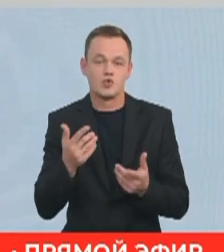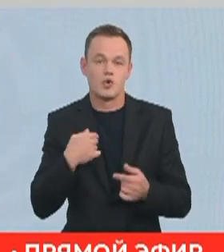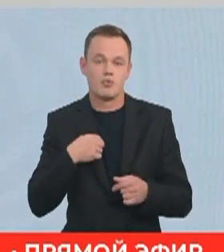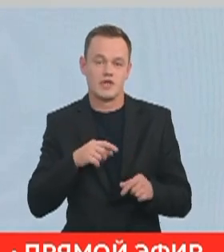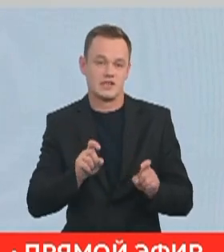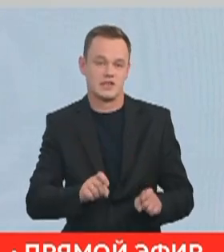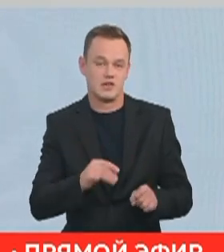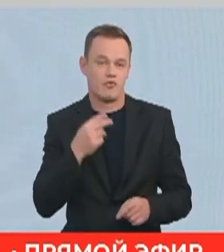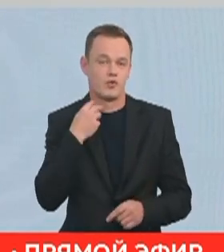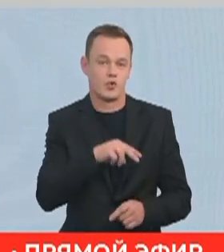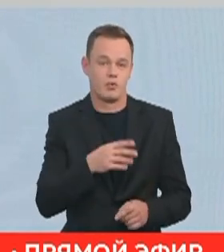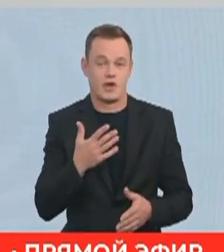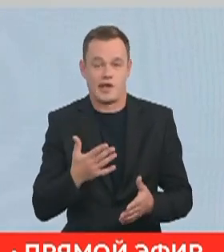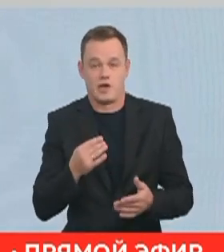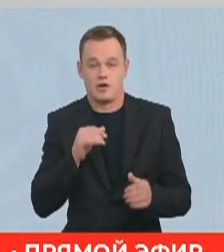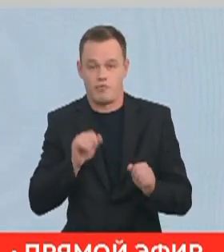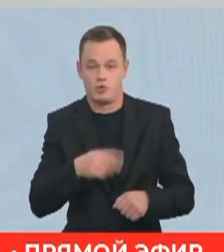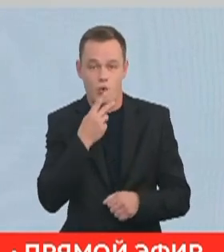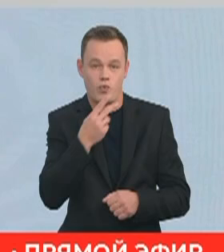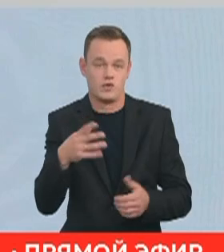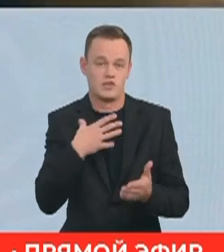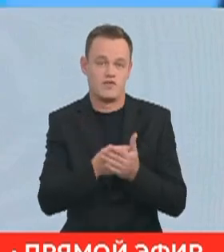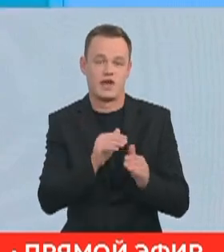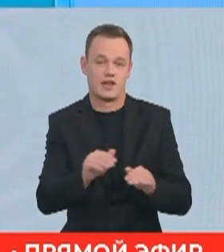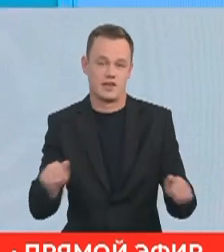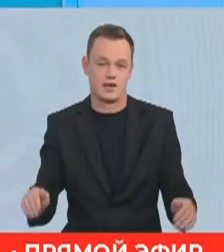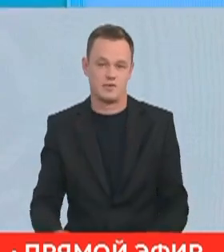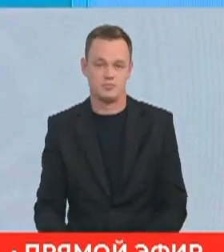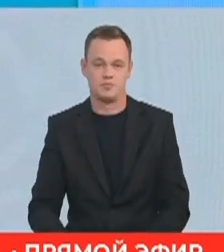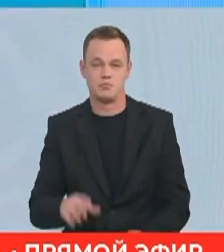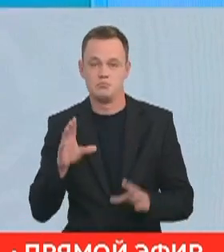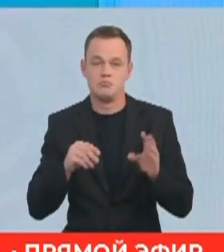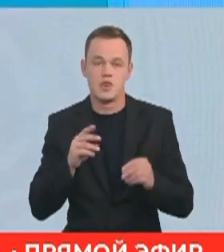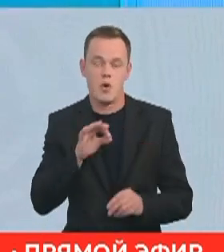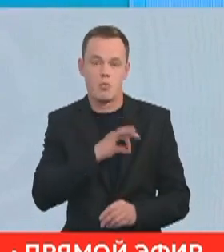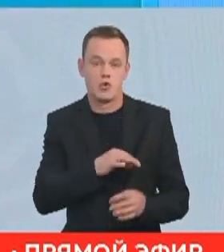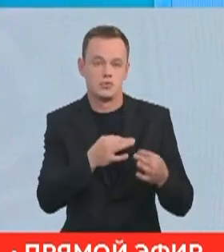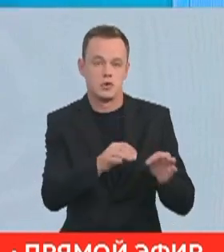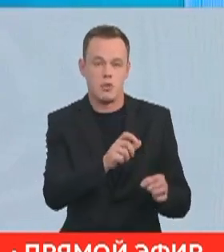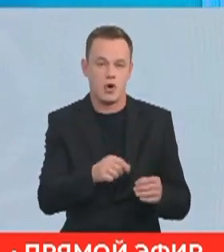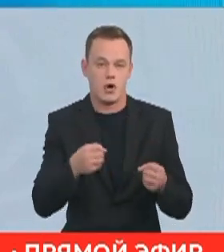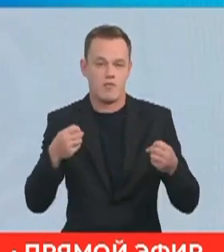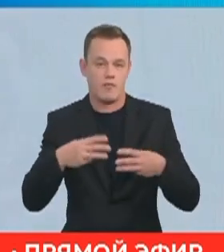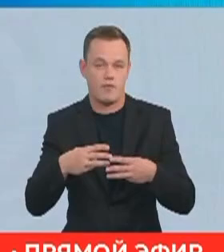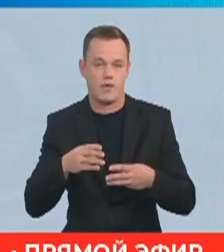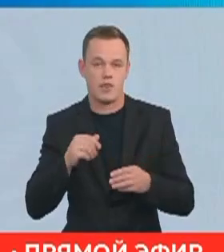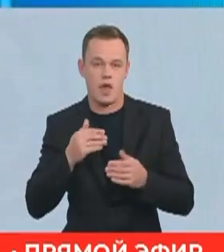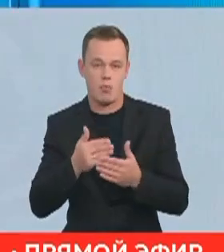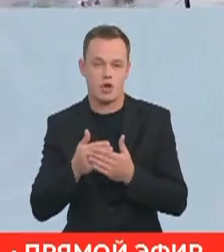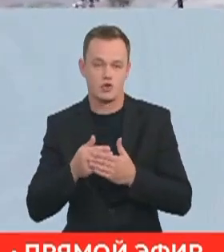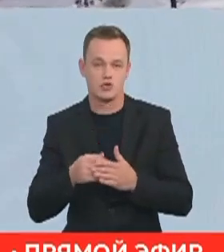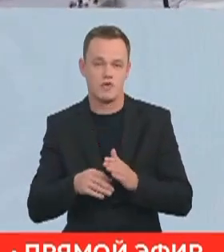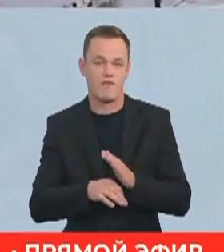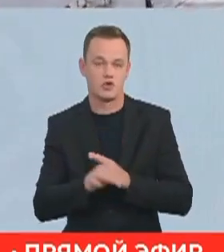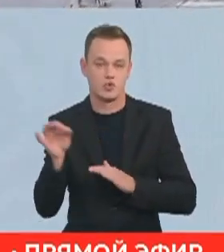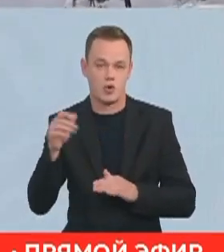сидеть в тюрьме и увижу ли я еще своих детей. Не играют на пользу демократам конфликты на Ближнем Востоке, в Украине,